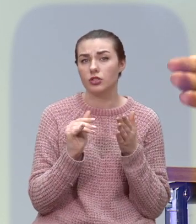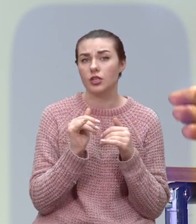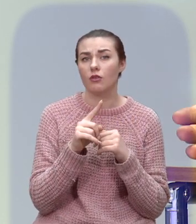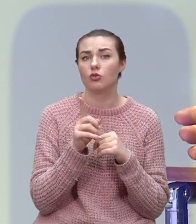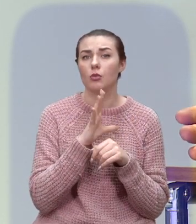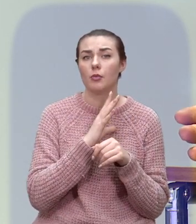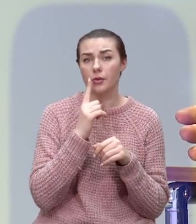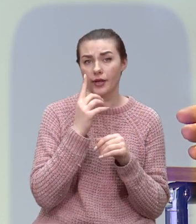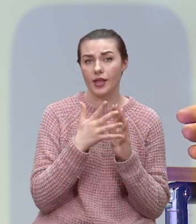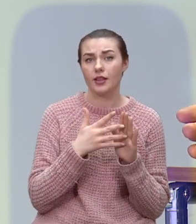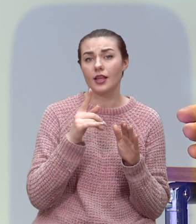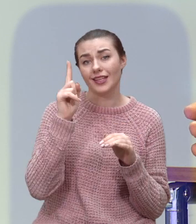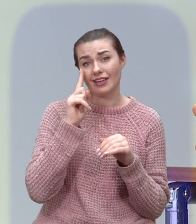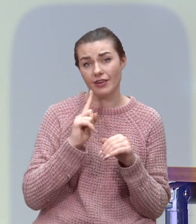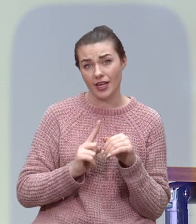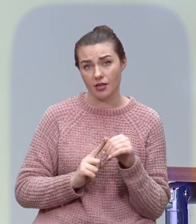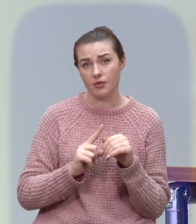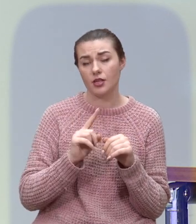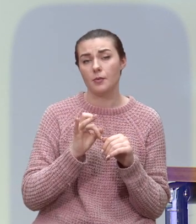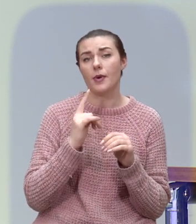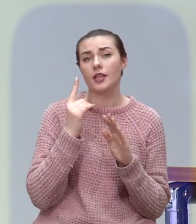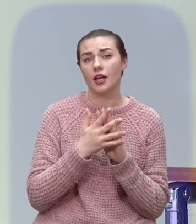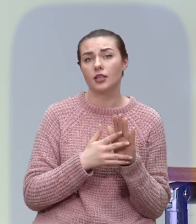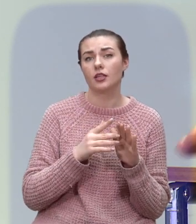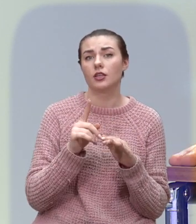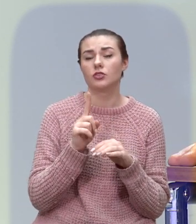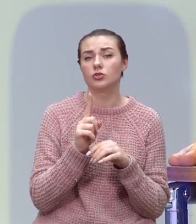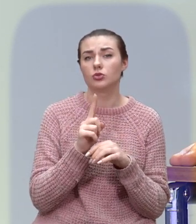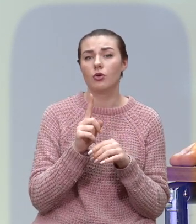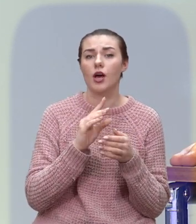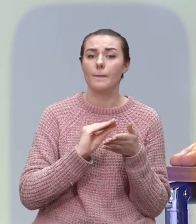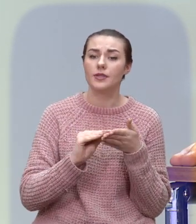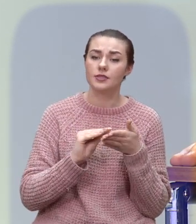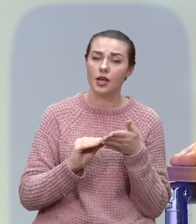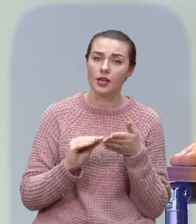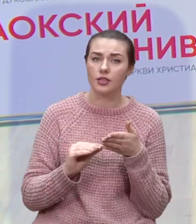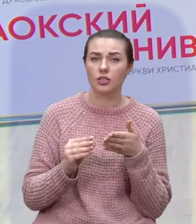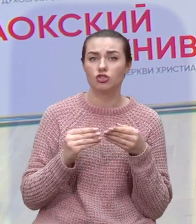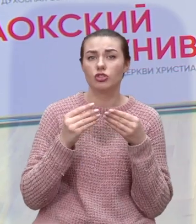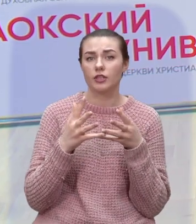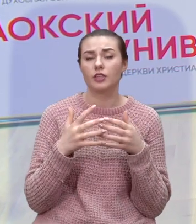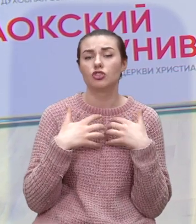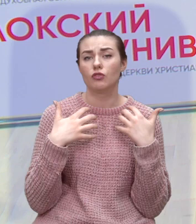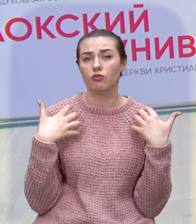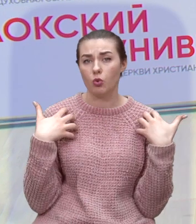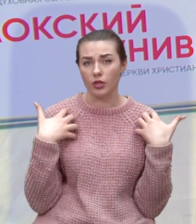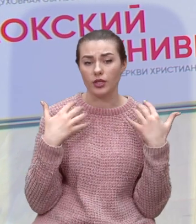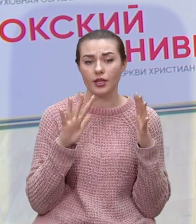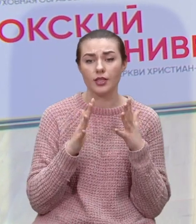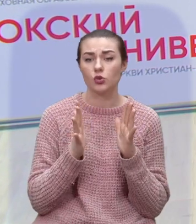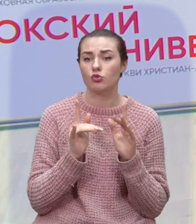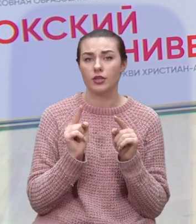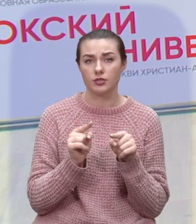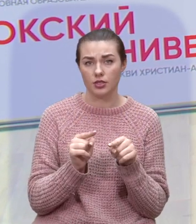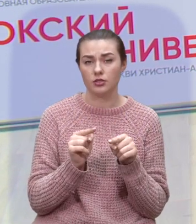для того чтобы было понятно евреем и понятно что как коллаген младич описания жертвенных животных она как